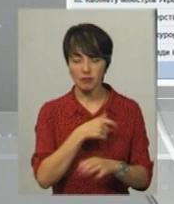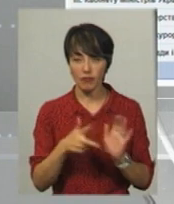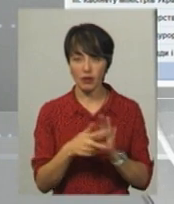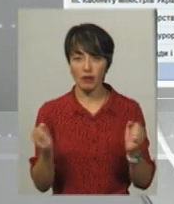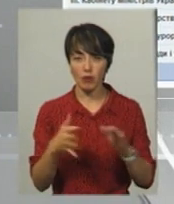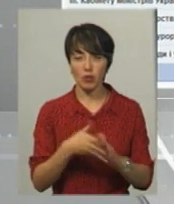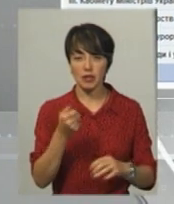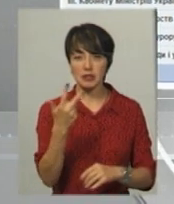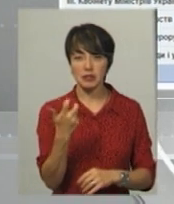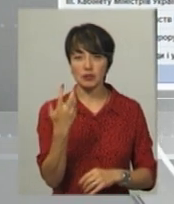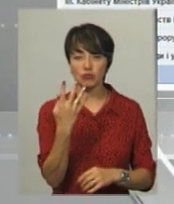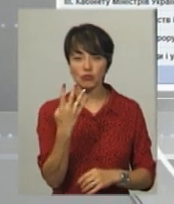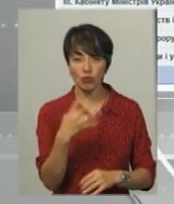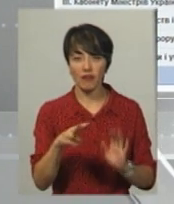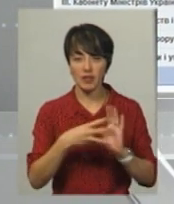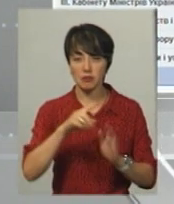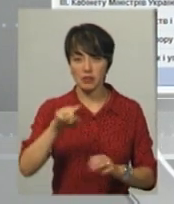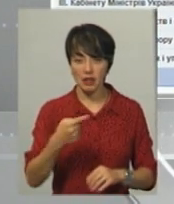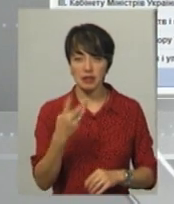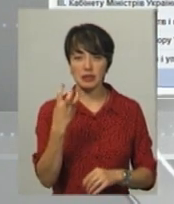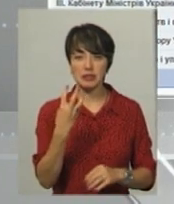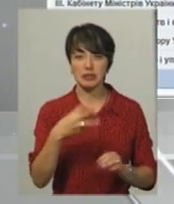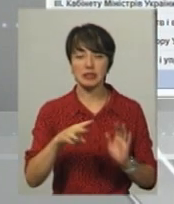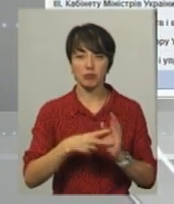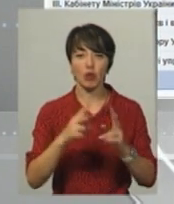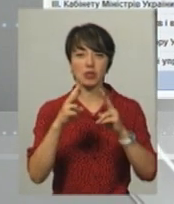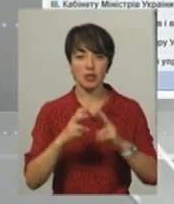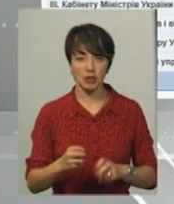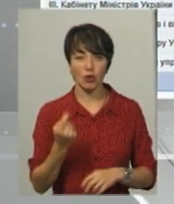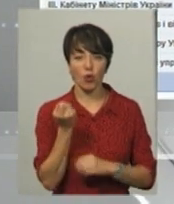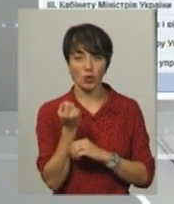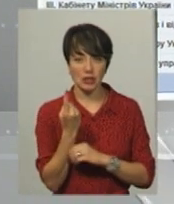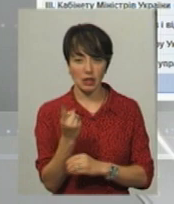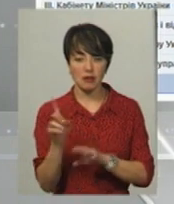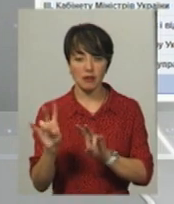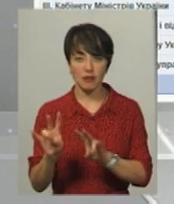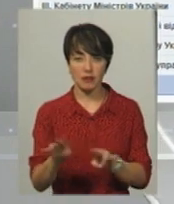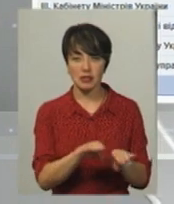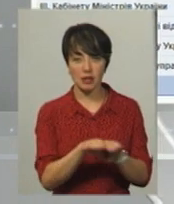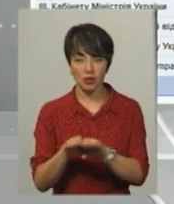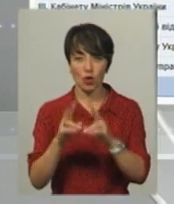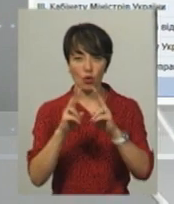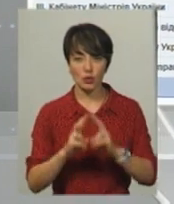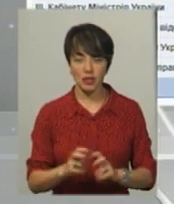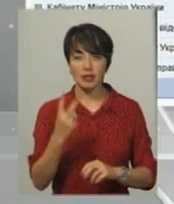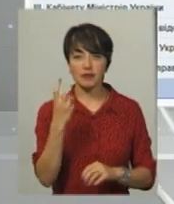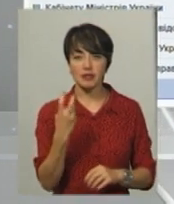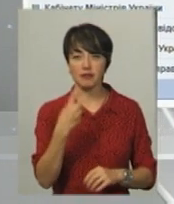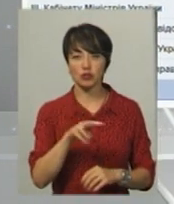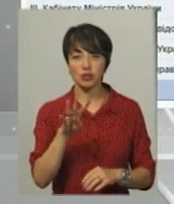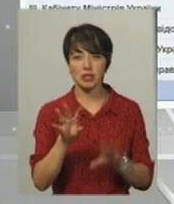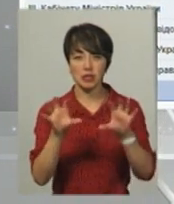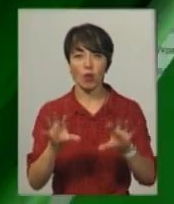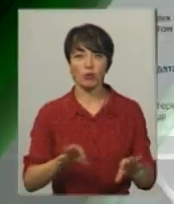скликання подав 348 запитів, з них 337 розглянуто. Ще 11 перебуває у стадії розгляду. Подав